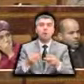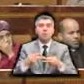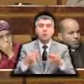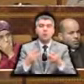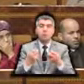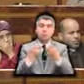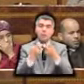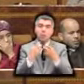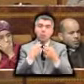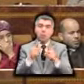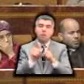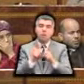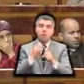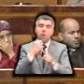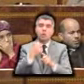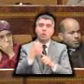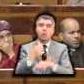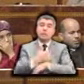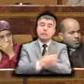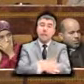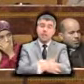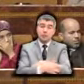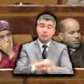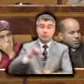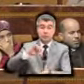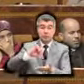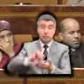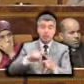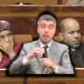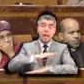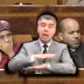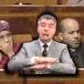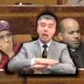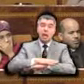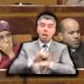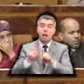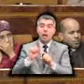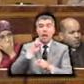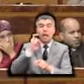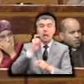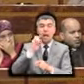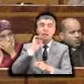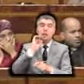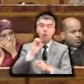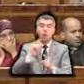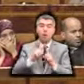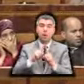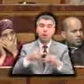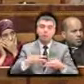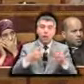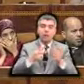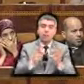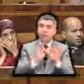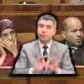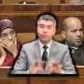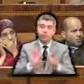اقليم سطات، بحيث ان بعض رجال السلطه لا يحترمون مسطره الكراء هذه الاراضي، يعني اعتماد السمساره، وكيسمحوا